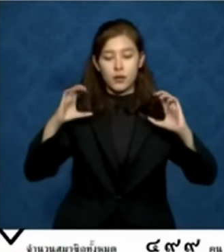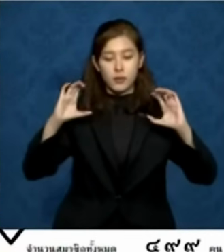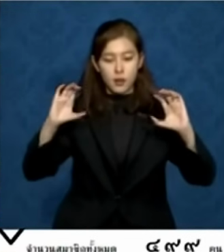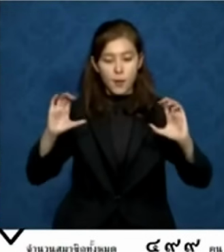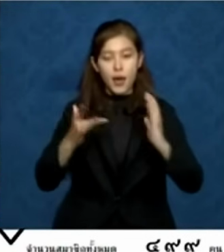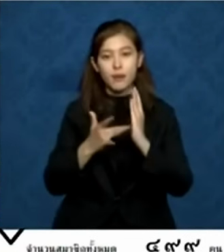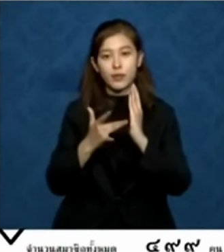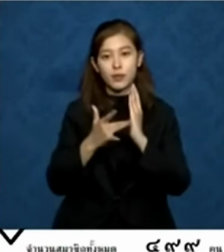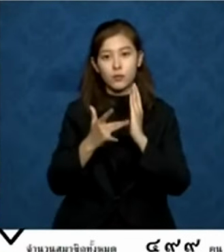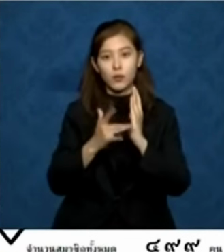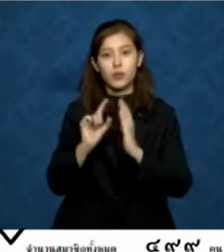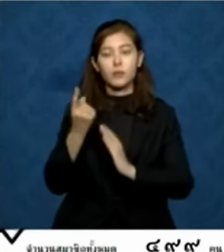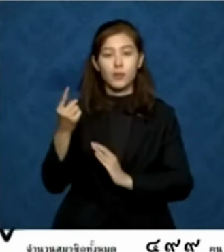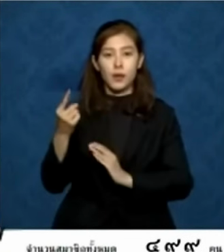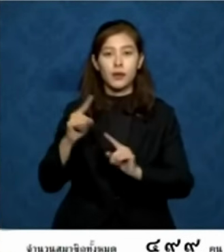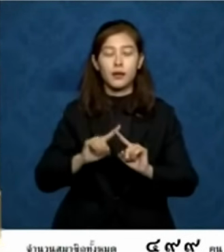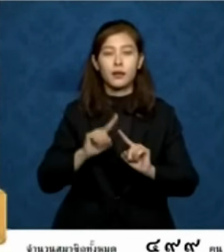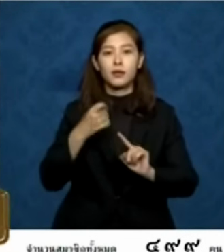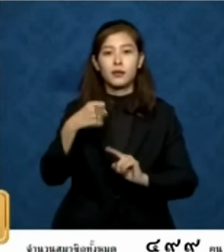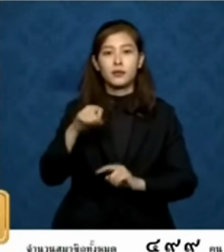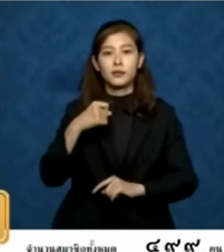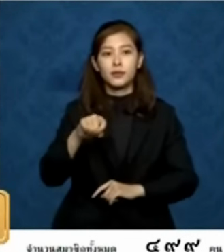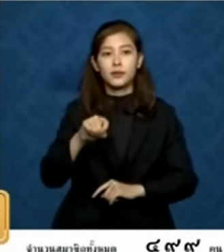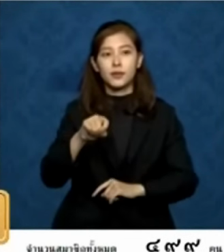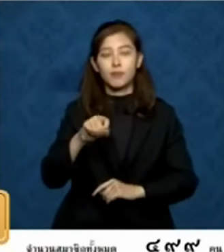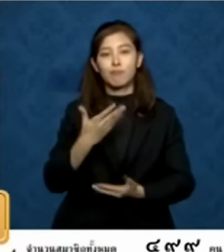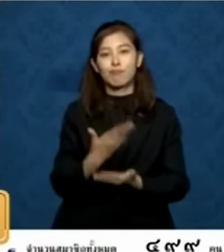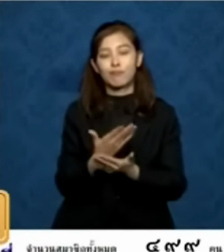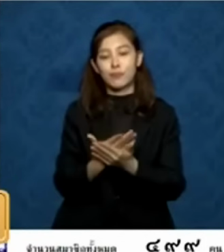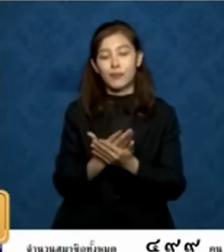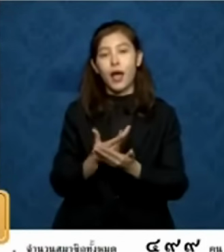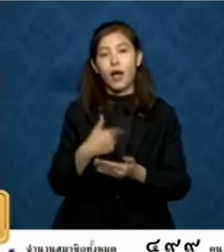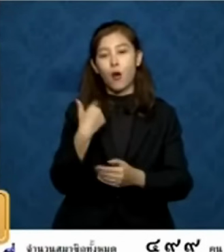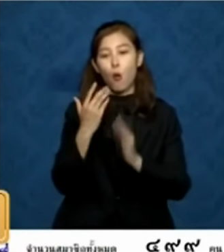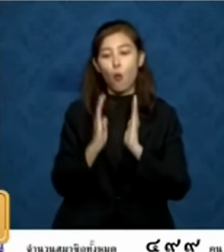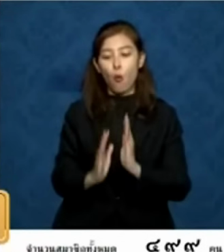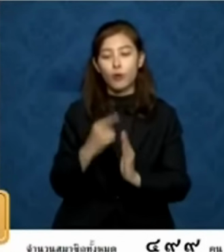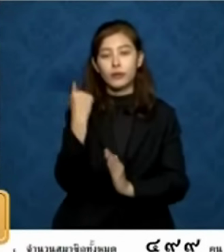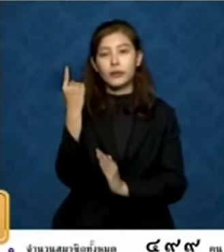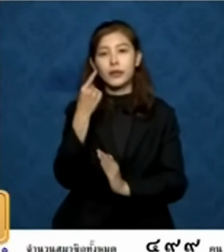ข้อที่ 10. สร้างรายได้จากการท่องเที่ยว